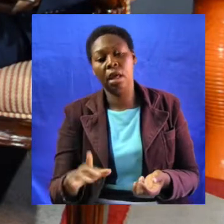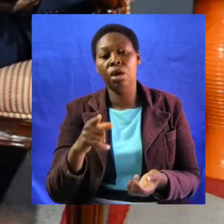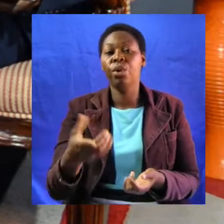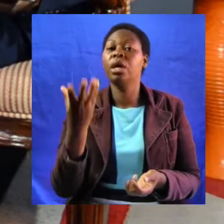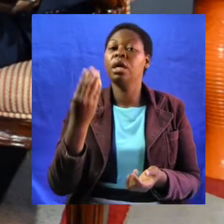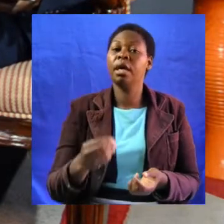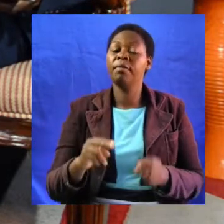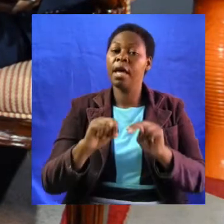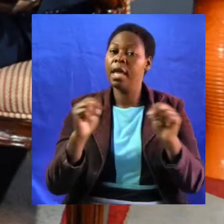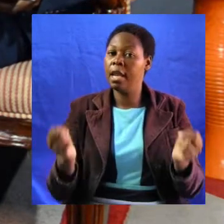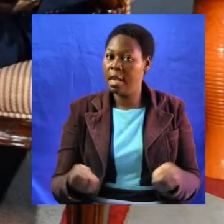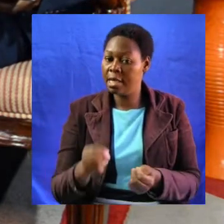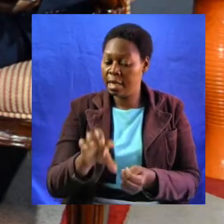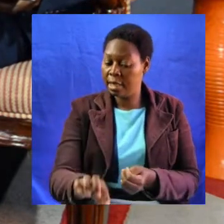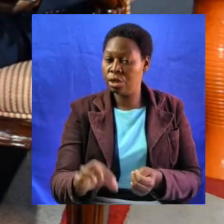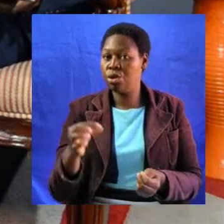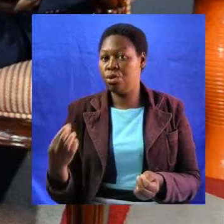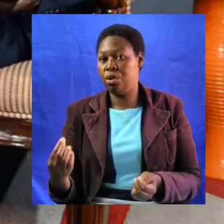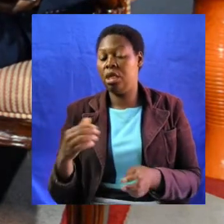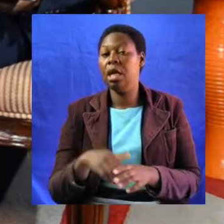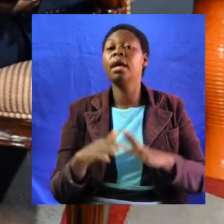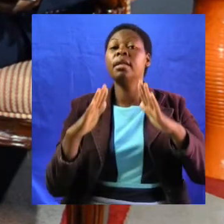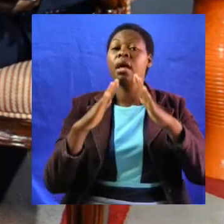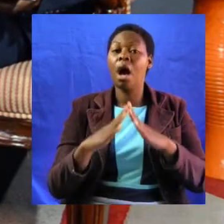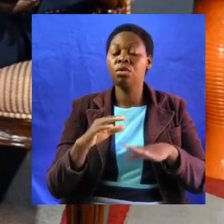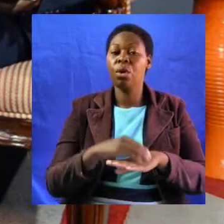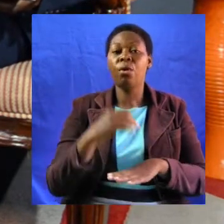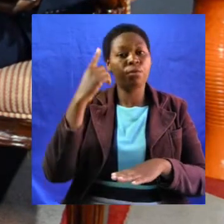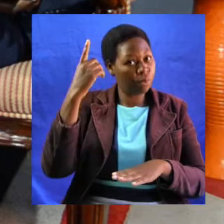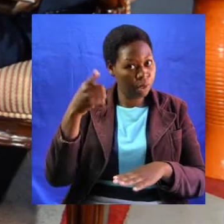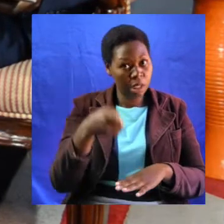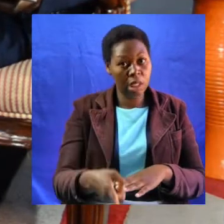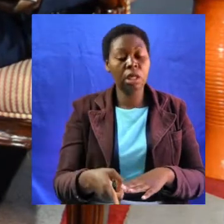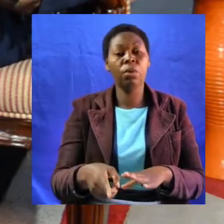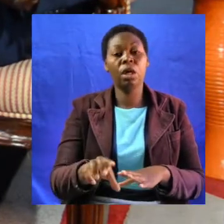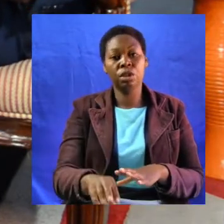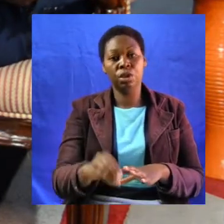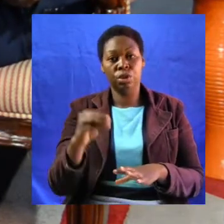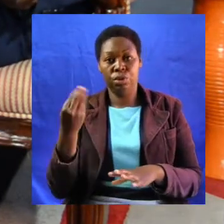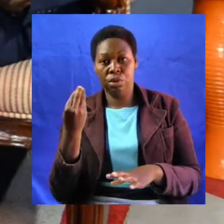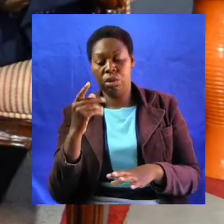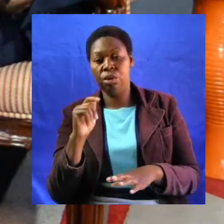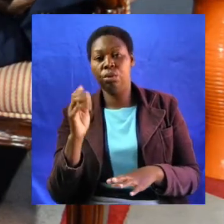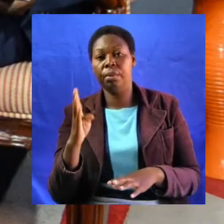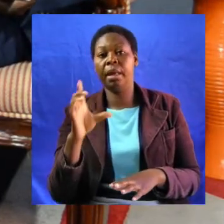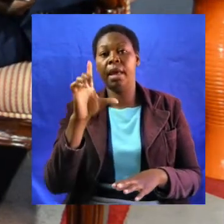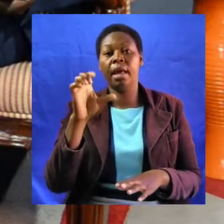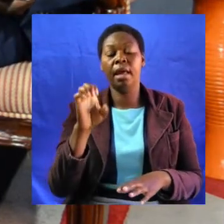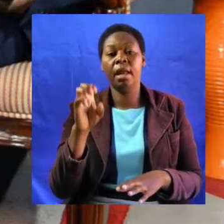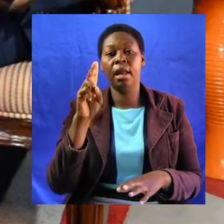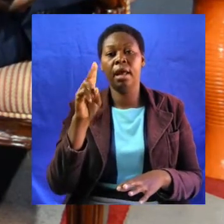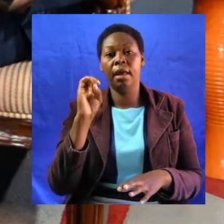rwakachuzwa runoita basa muimba yaMwari. Saka aive werudzi rwevarevhi. Ndiye akabvanzi ndiwe